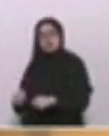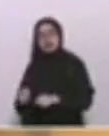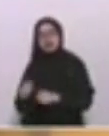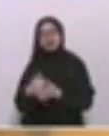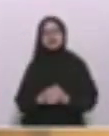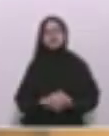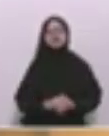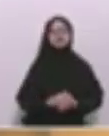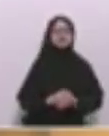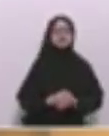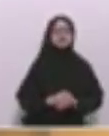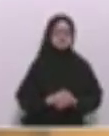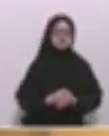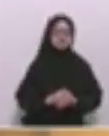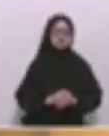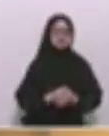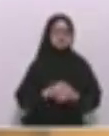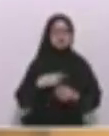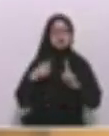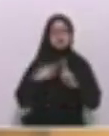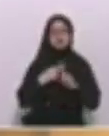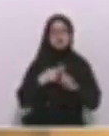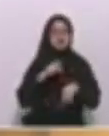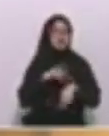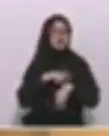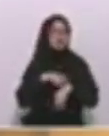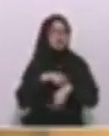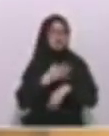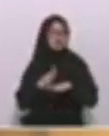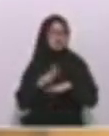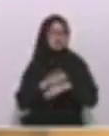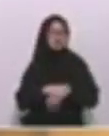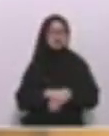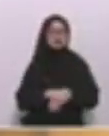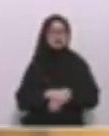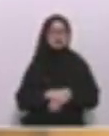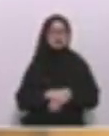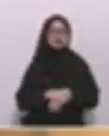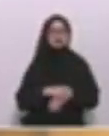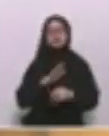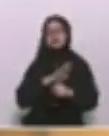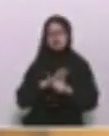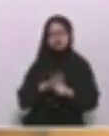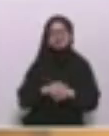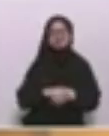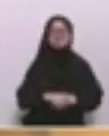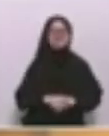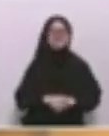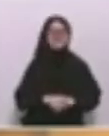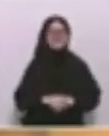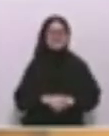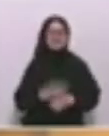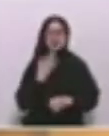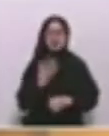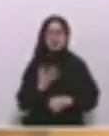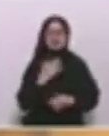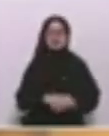tersisa Apakah ingin ditambahkan waktu masih tersisa cukup pendek-pendek saja Baik terima